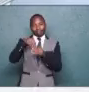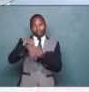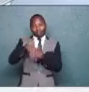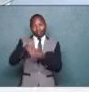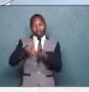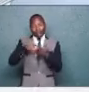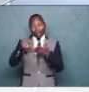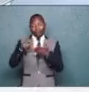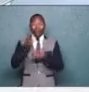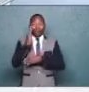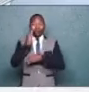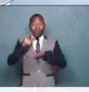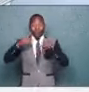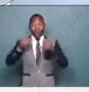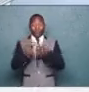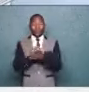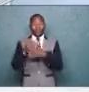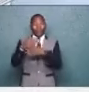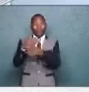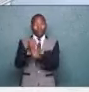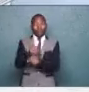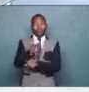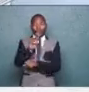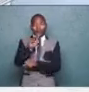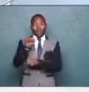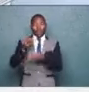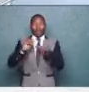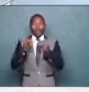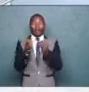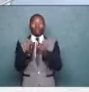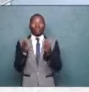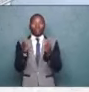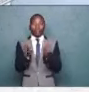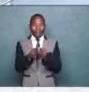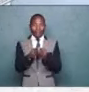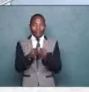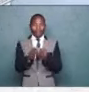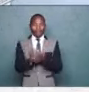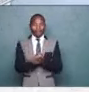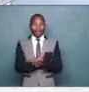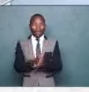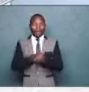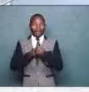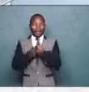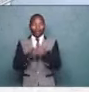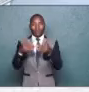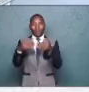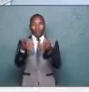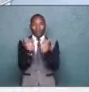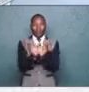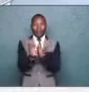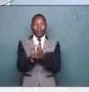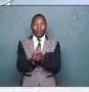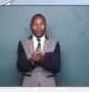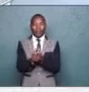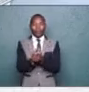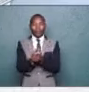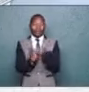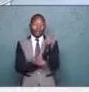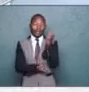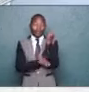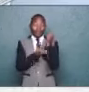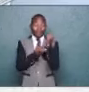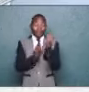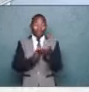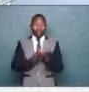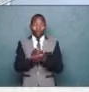oyesera, bungo loyendetsa zisankho lakonza misonkhano ndi atsogolera azipani pa boma kudzera